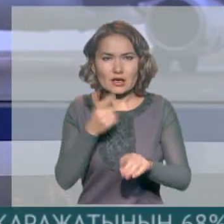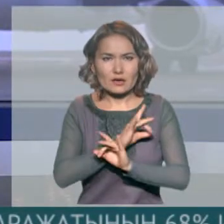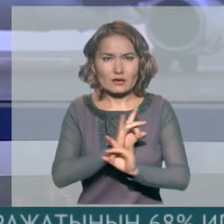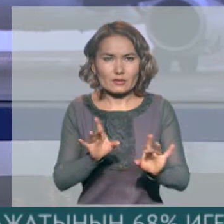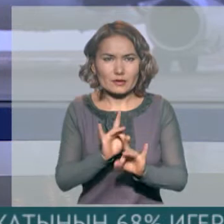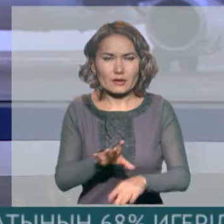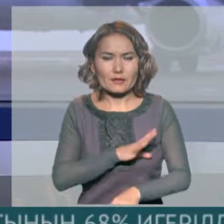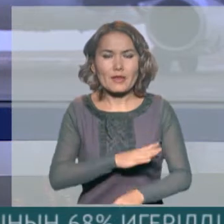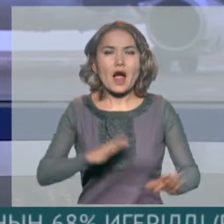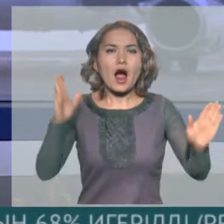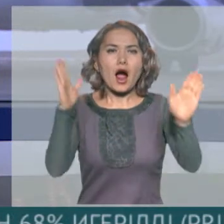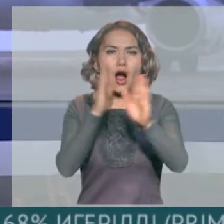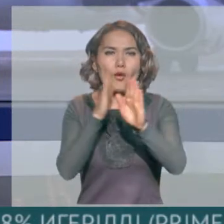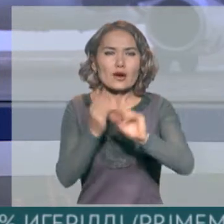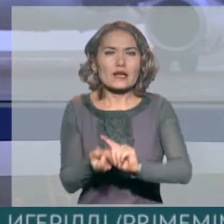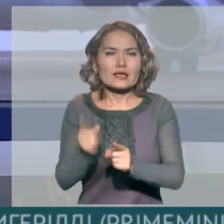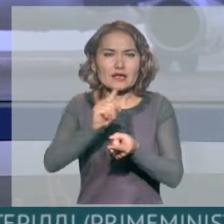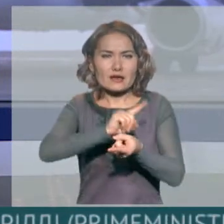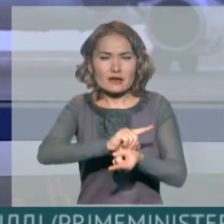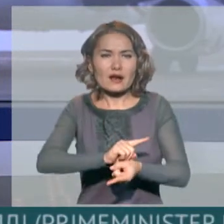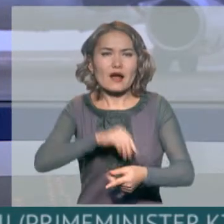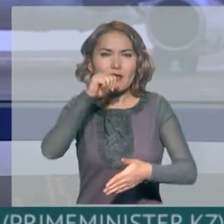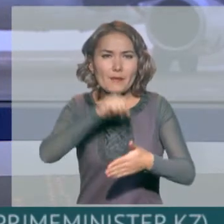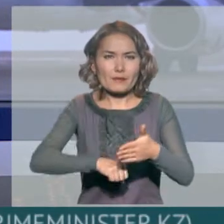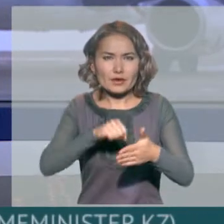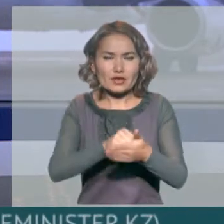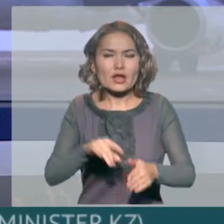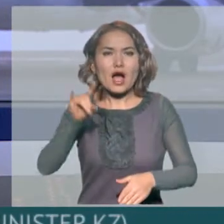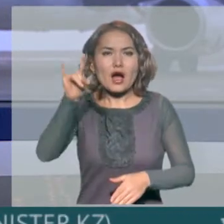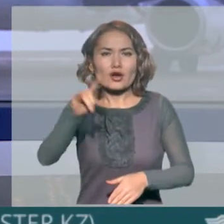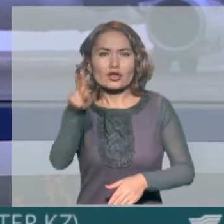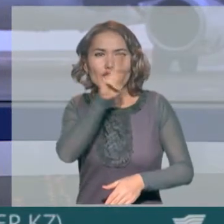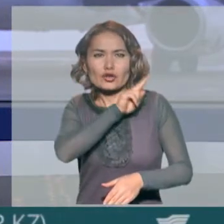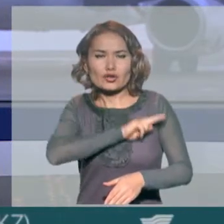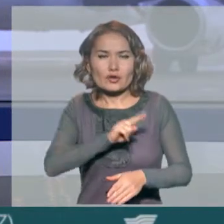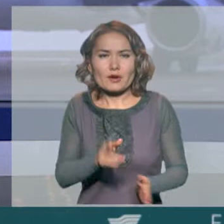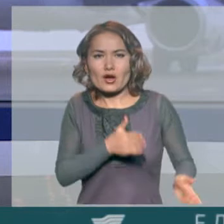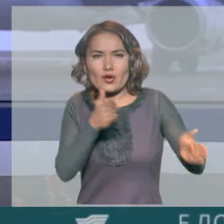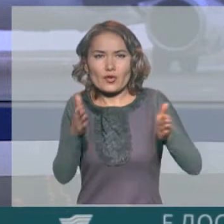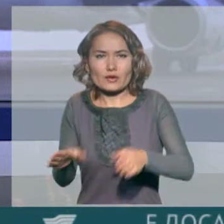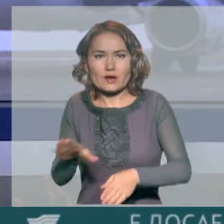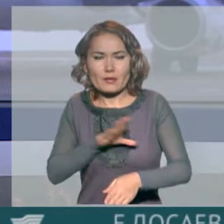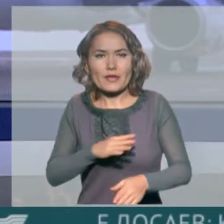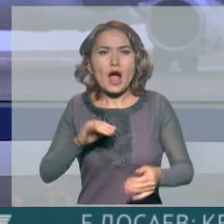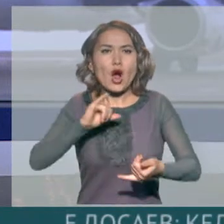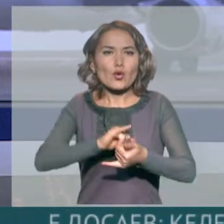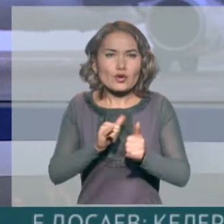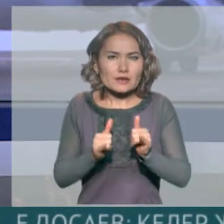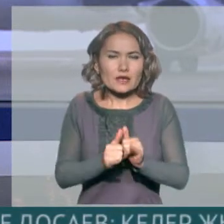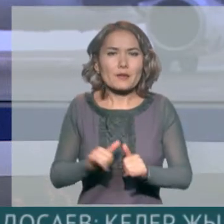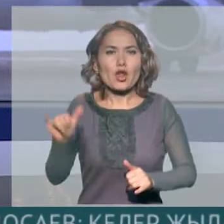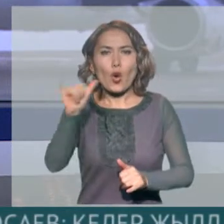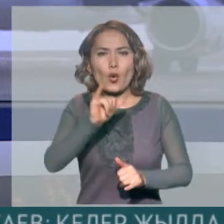Ауырайы қолайсыздығына байланысты кейінге қалдырылған әуе қатынастары қалыпқа келтірілуде. Бұған дейін ұшу уақыты кейінге шегерілген Өскемен, Орал